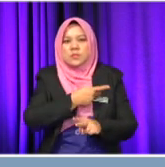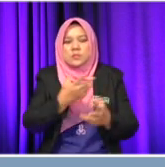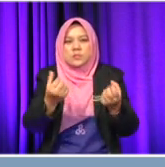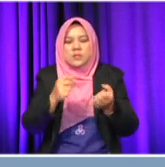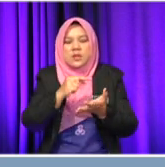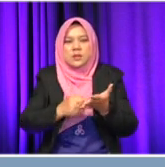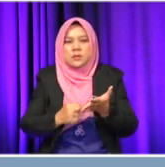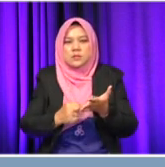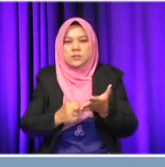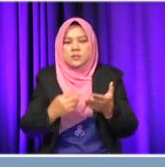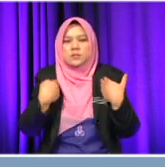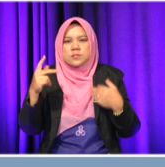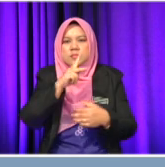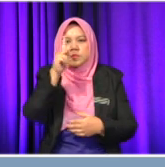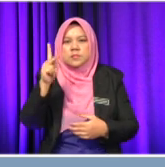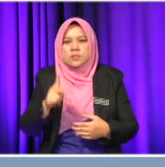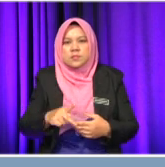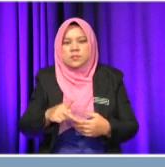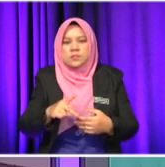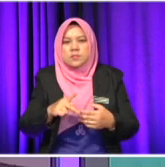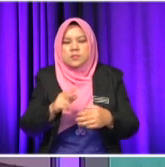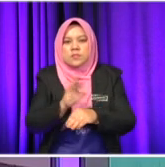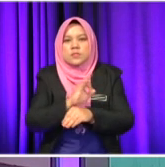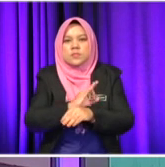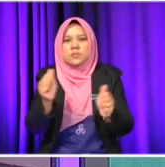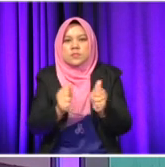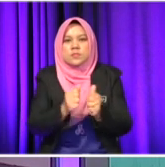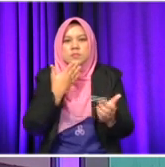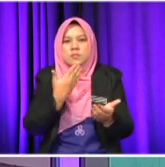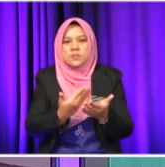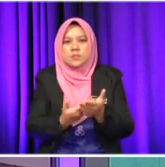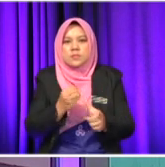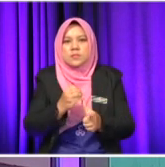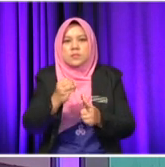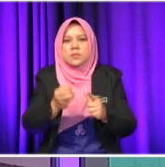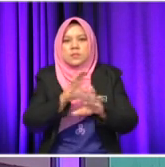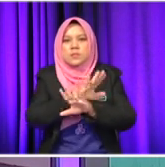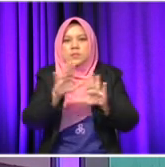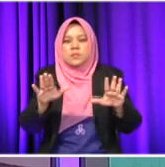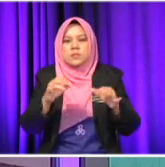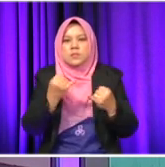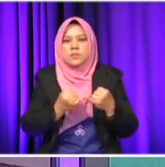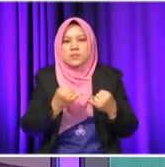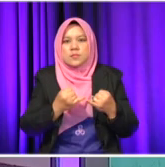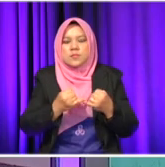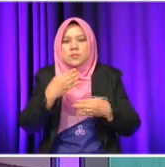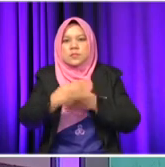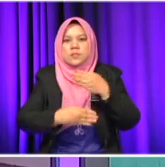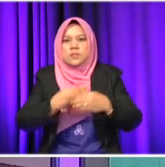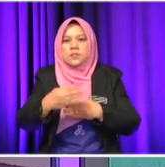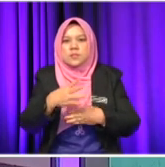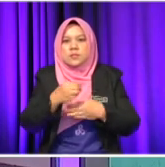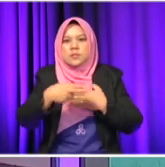bangunkan ini adakah dia berfungsi dengan baik atau tidak seterusnya yang terakhir adalah pembungkusan dan pengedaran